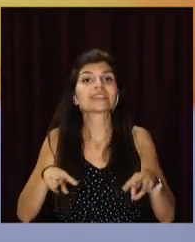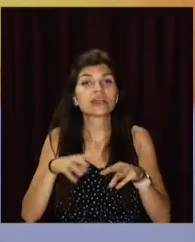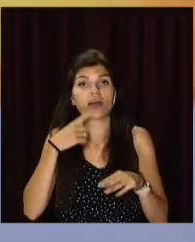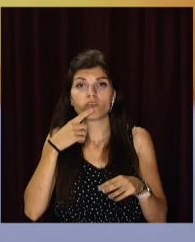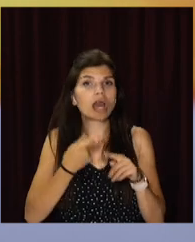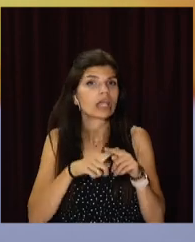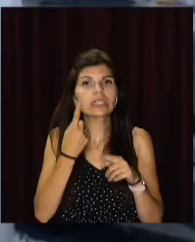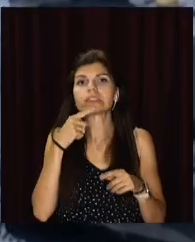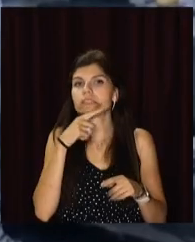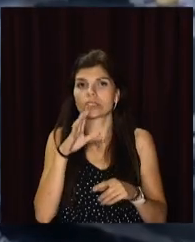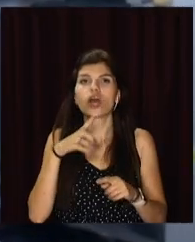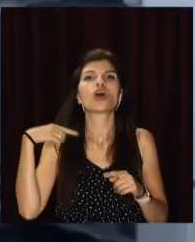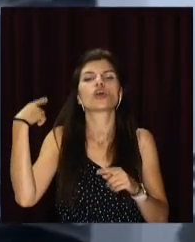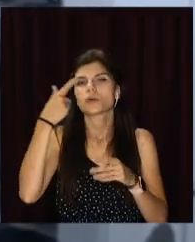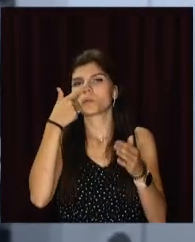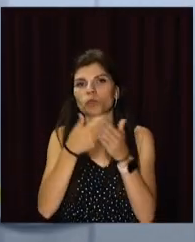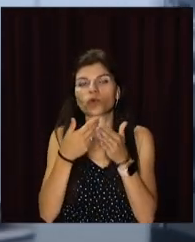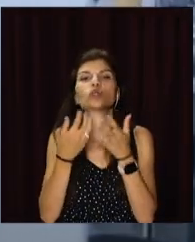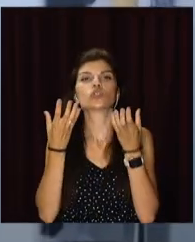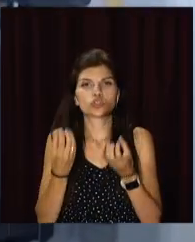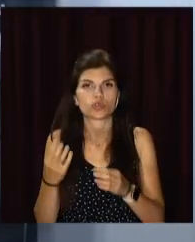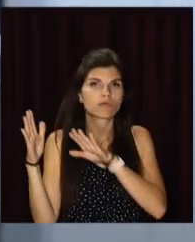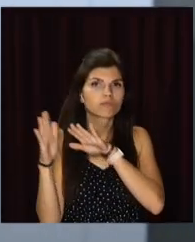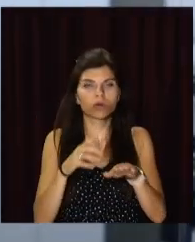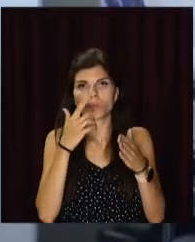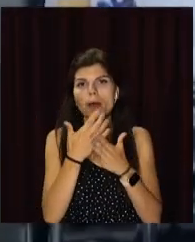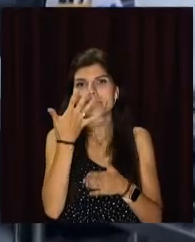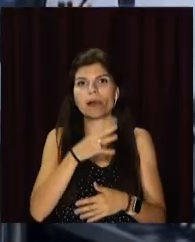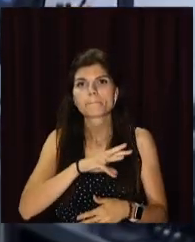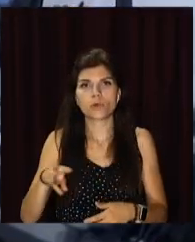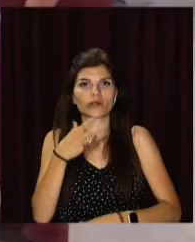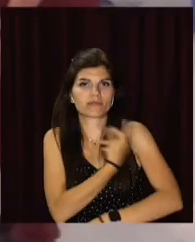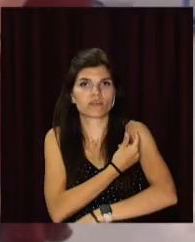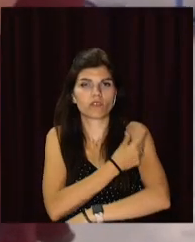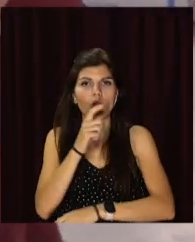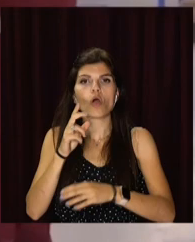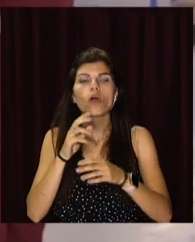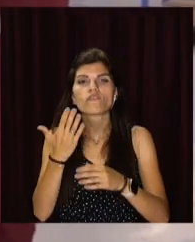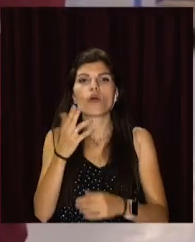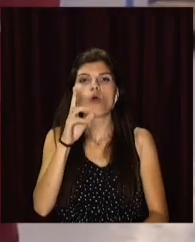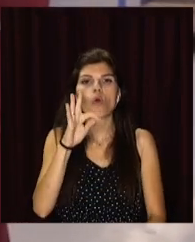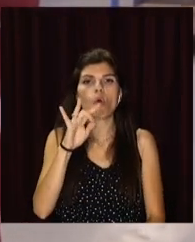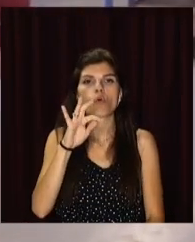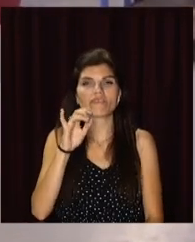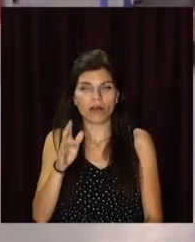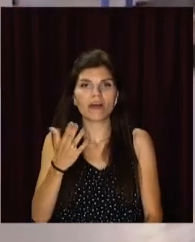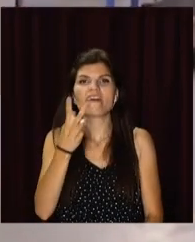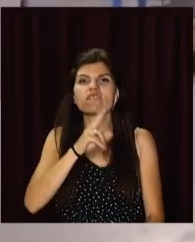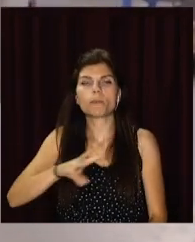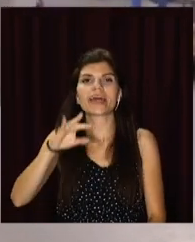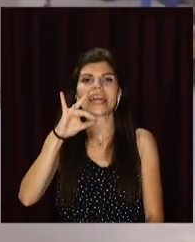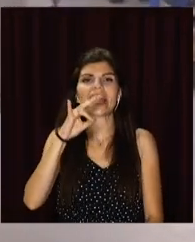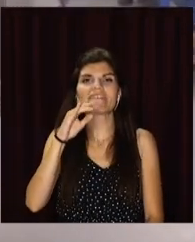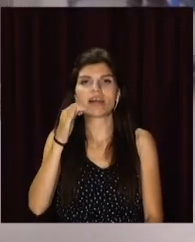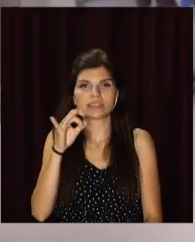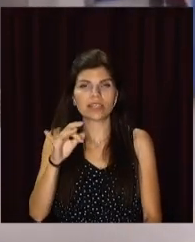не єдина поставка. Найближчим часом до України прибудуть понад 5 мільйонів доз вакцини «Коронавак», 2 мільйони доз вакцини «Pfizer»